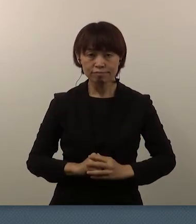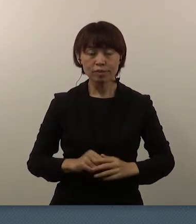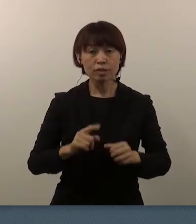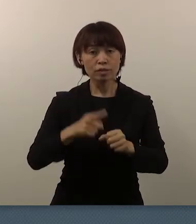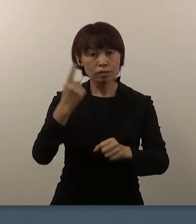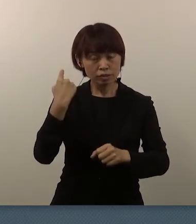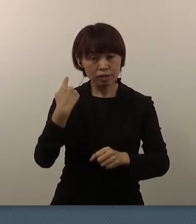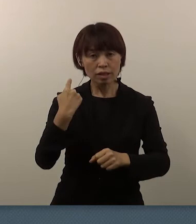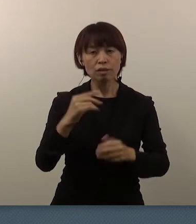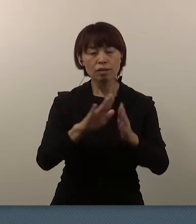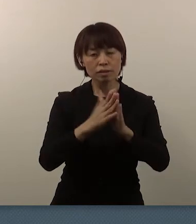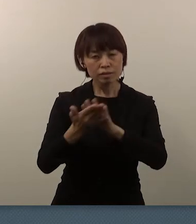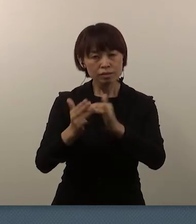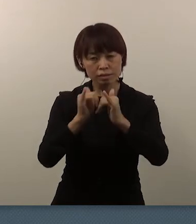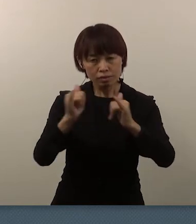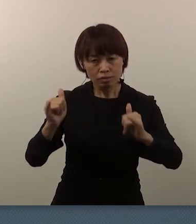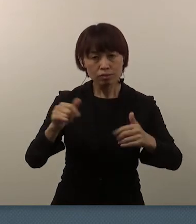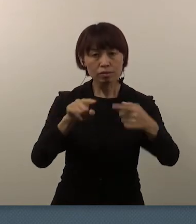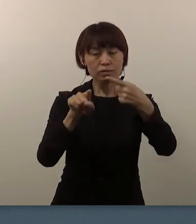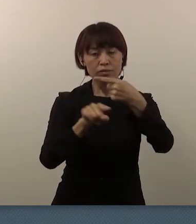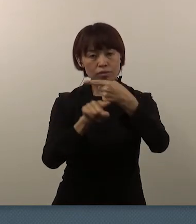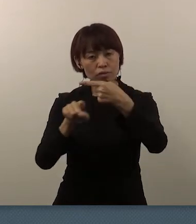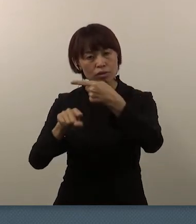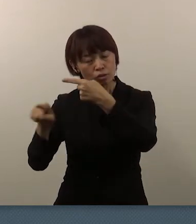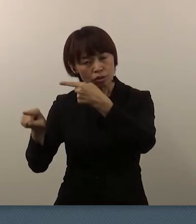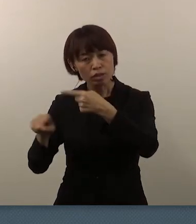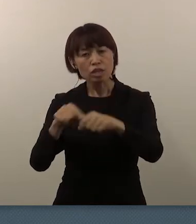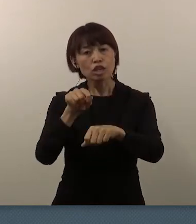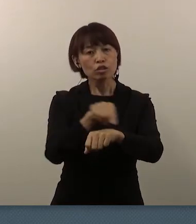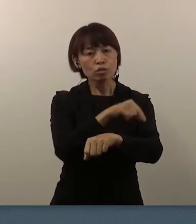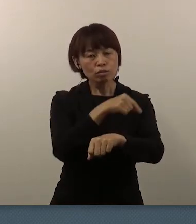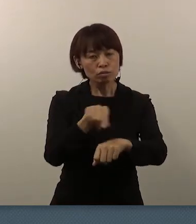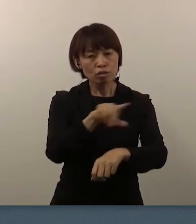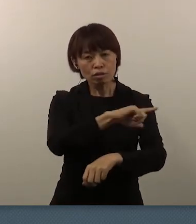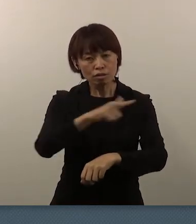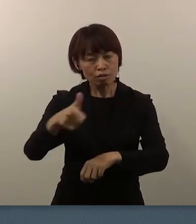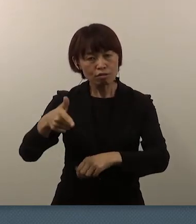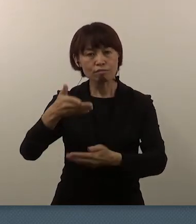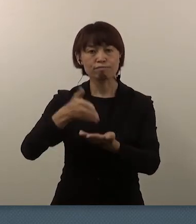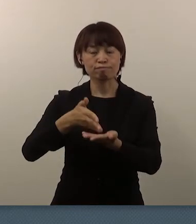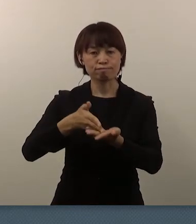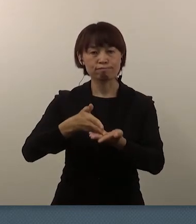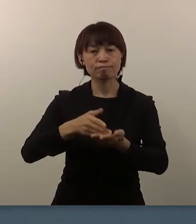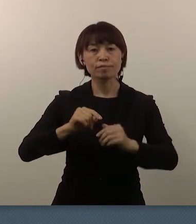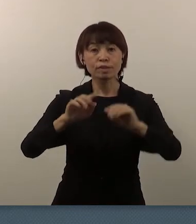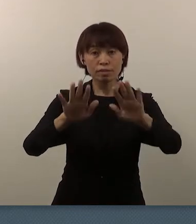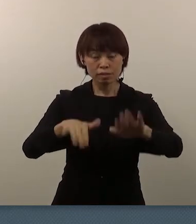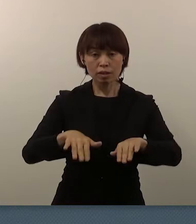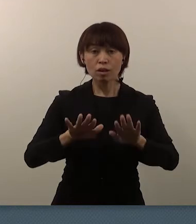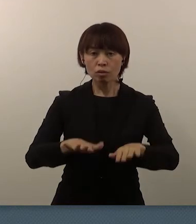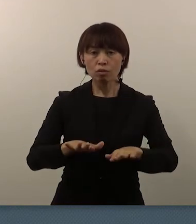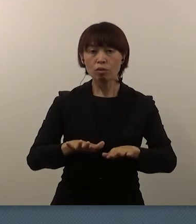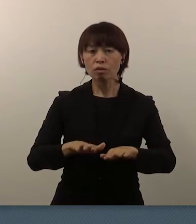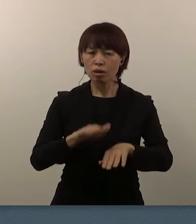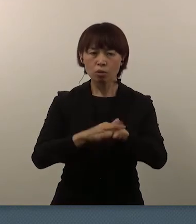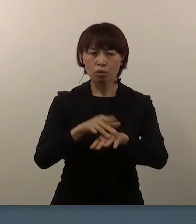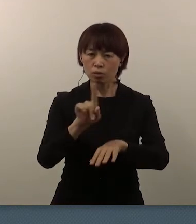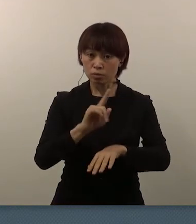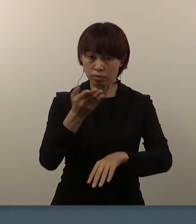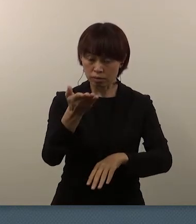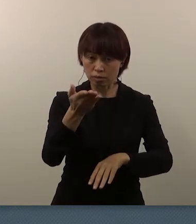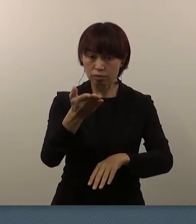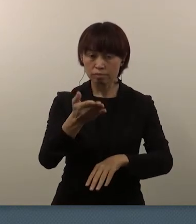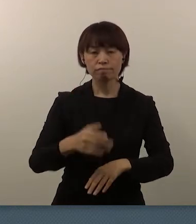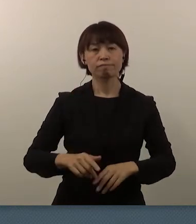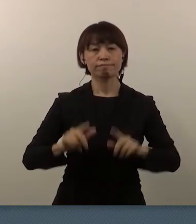の方の特徴というかプロフィールを紹介するというような形でしたが、今回また検討の具合はいかがでしょうか。 これまだ検討